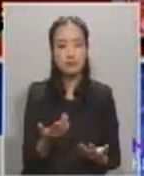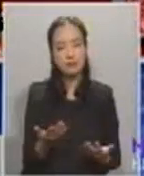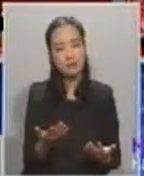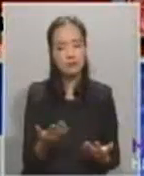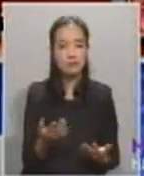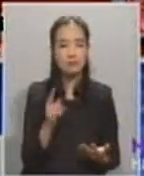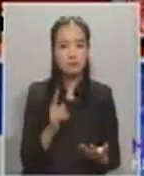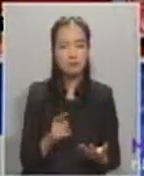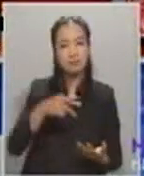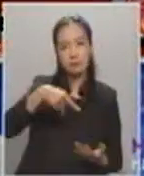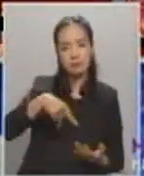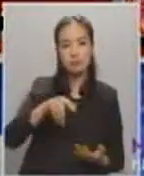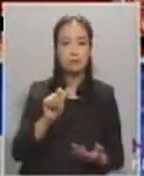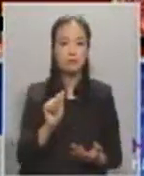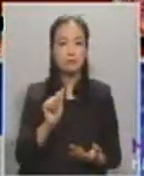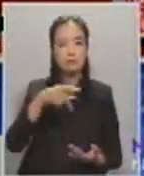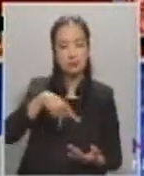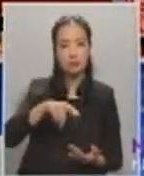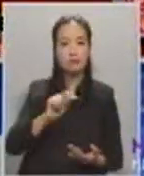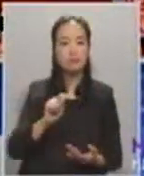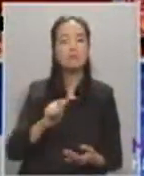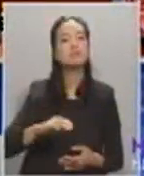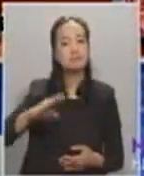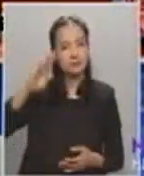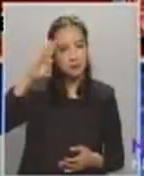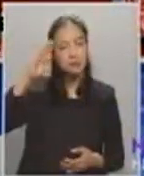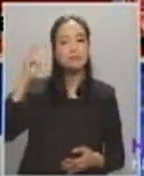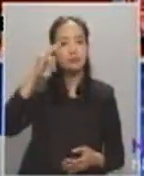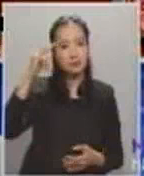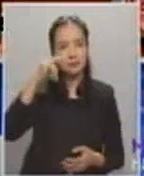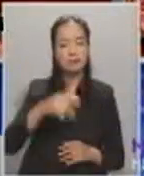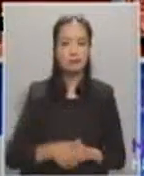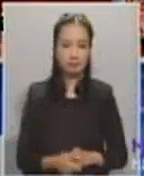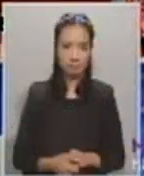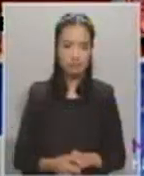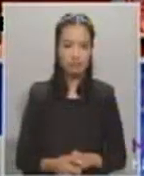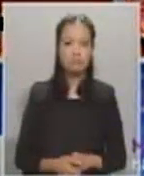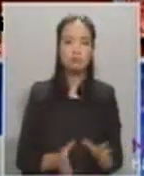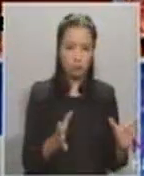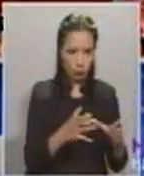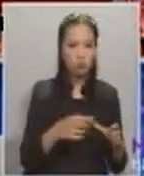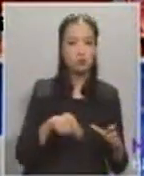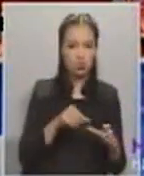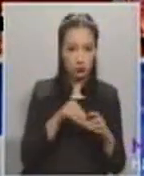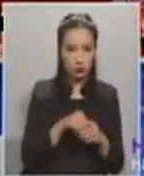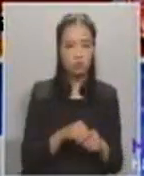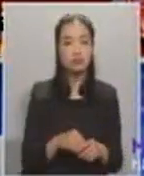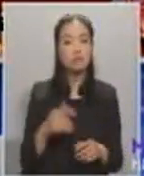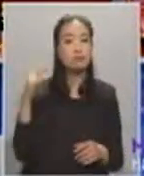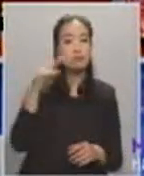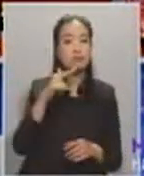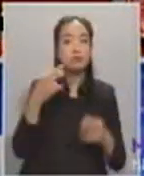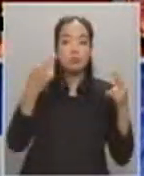ไรเป็นพออนะฮะพวก เป็นกองทัพ ฐานอากาศกล ุ่ มหนึ่งนะกองทัพอากาศนะฮะกลุ่มหนึ่งก็มีการใช้เครื่องบิน